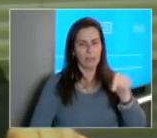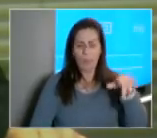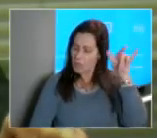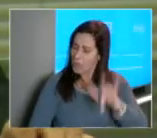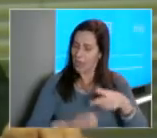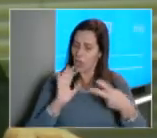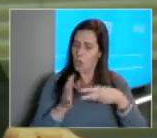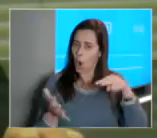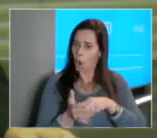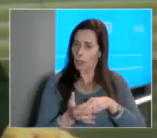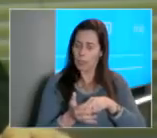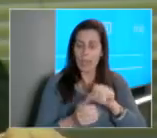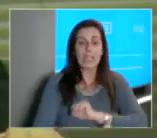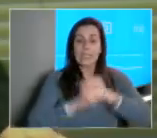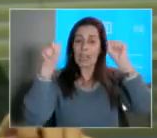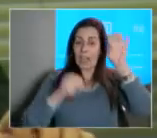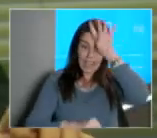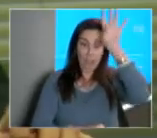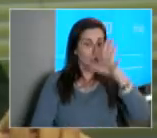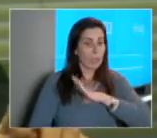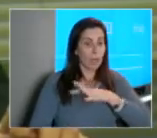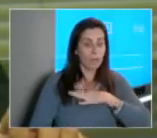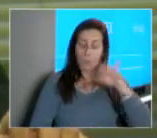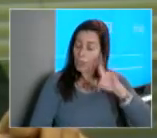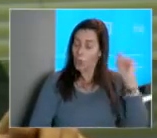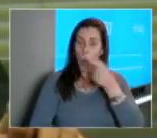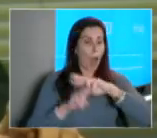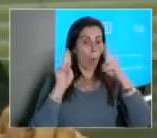נגד תוכנית הגרעין שסיכנה את הקיום שלנו, נגד כל העולם.